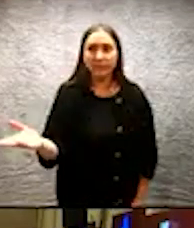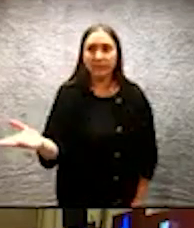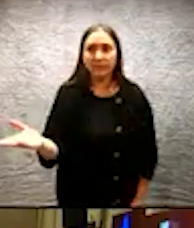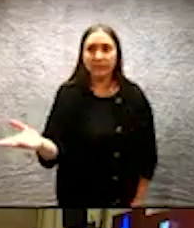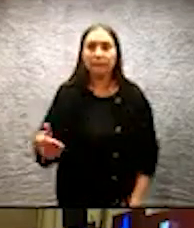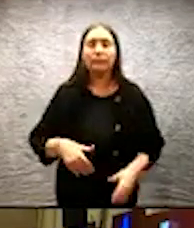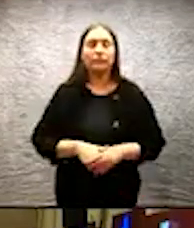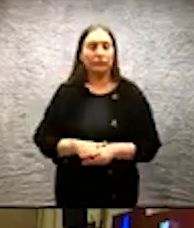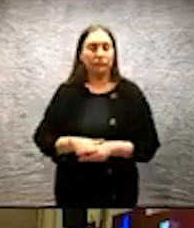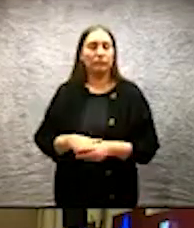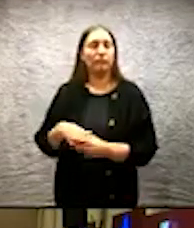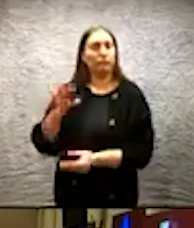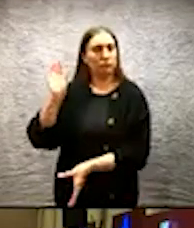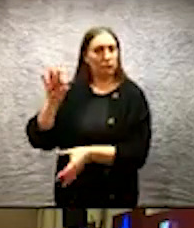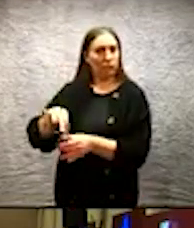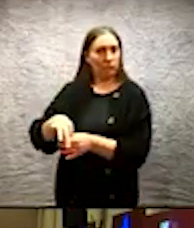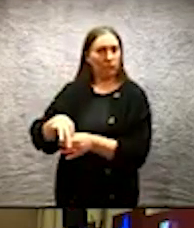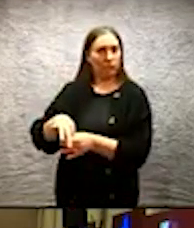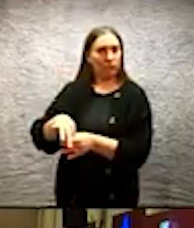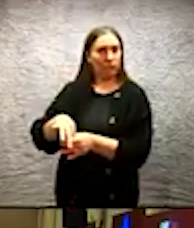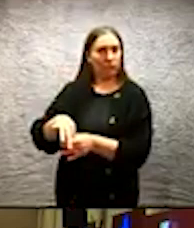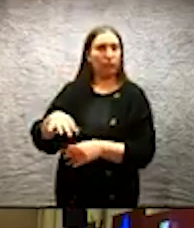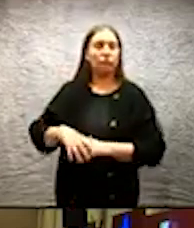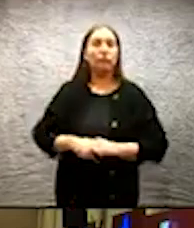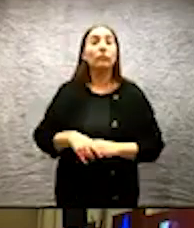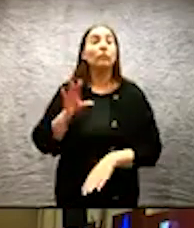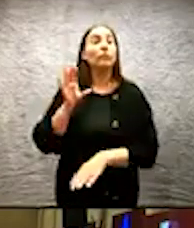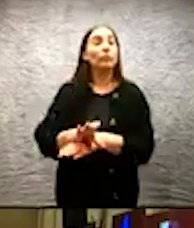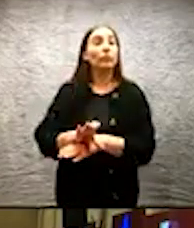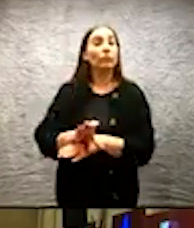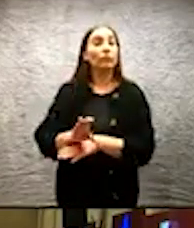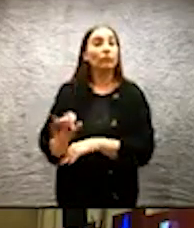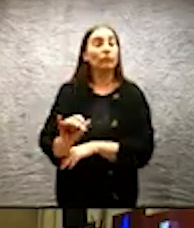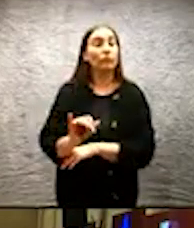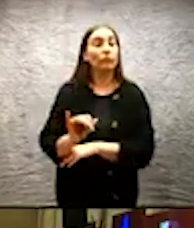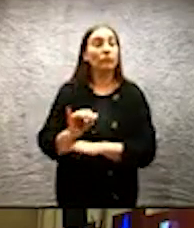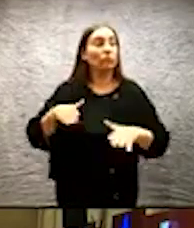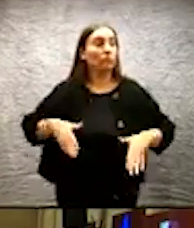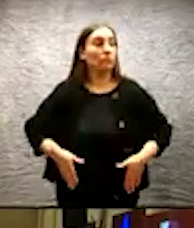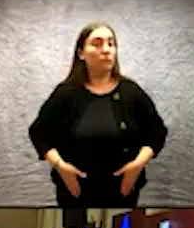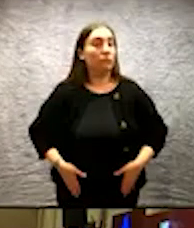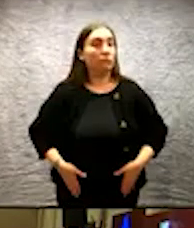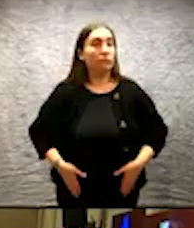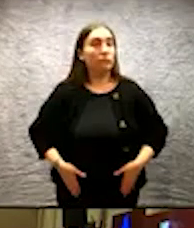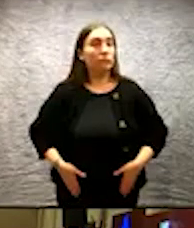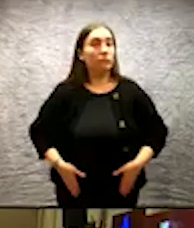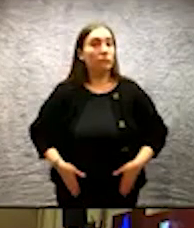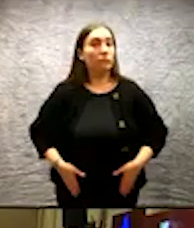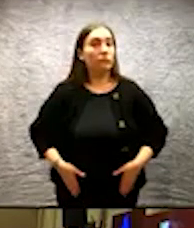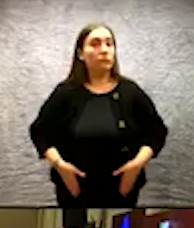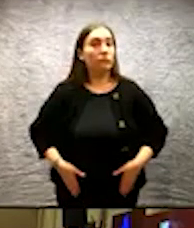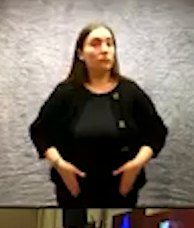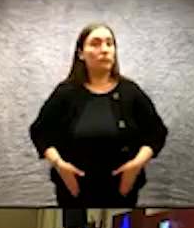Donc je vais mettre cette délibération au vote. Qui est contre ? Qui s'abstient ?